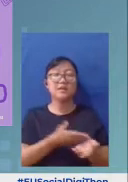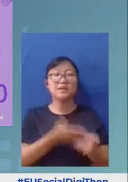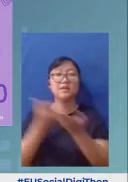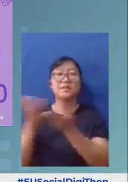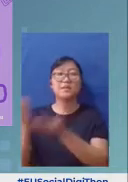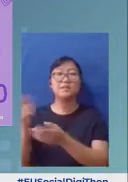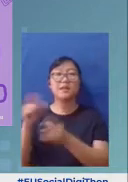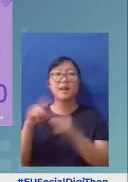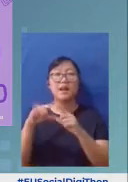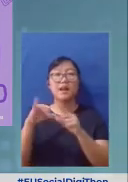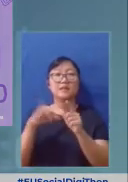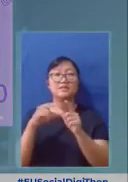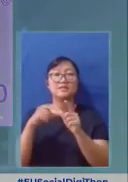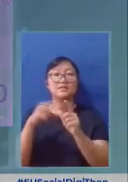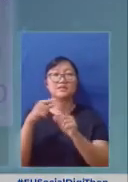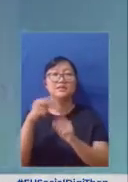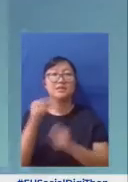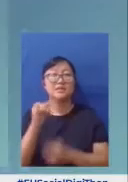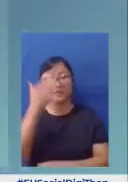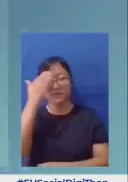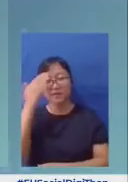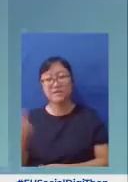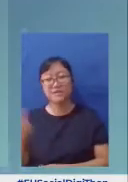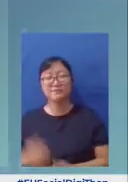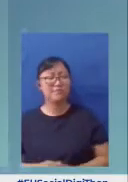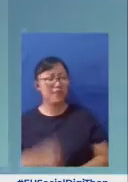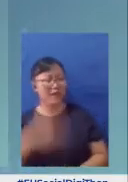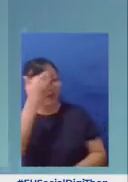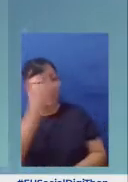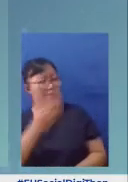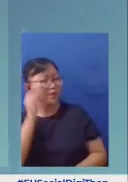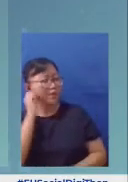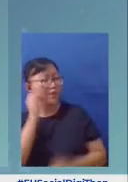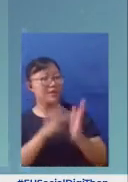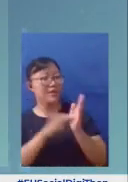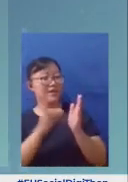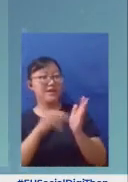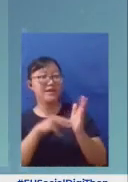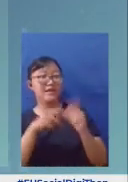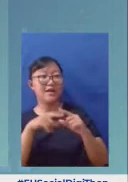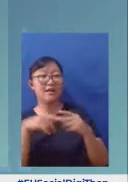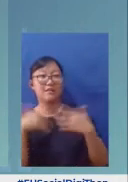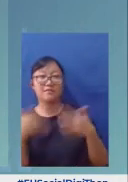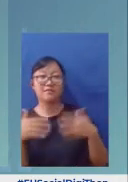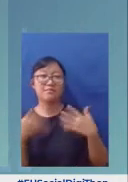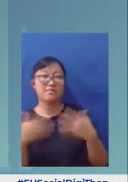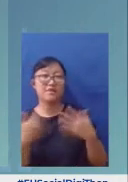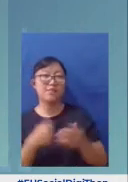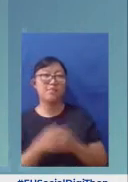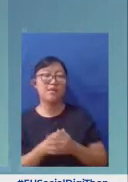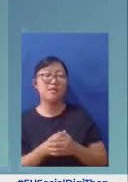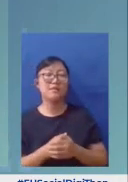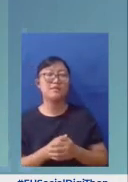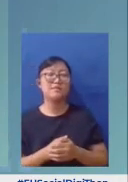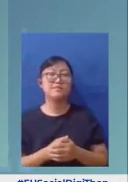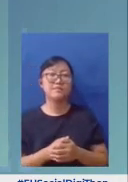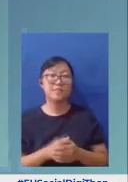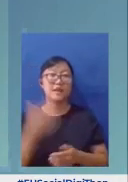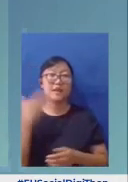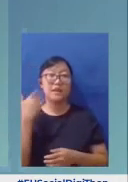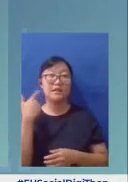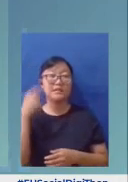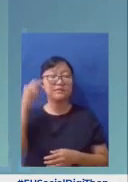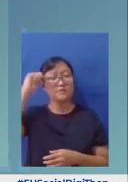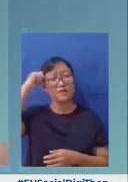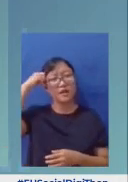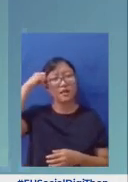kasih. Terima kasih, Bu Nina. Keren banget materinya ya. Kalau boleh saya simpulkan sejenak, bahwa cyberbullying bisa terjadi di semua